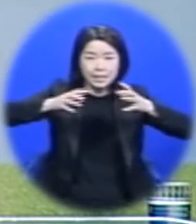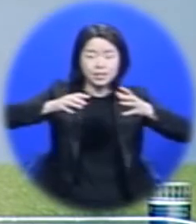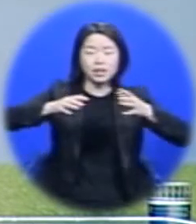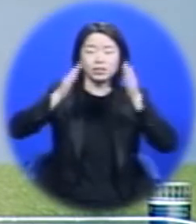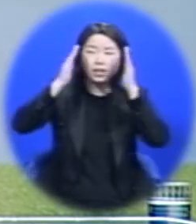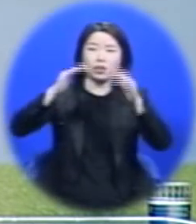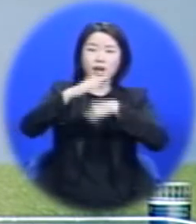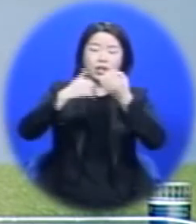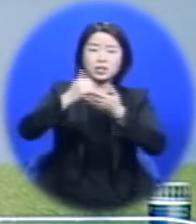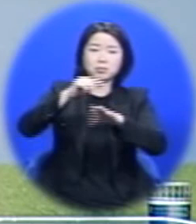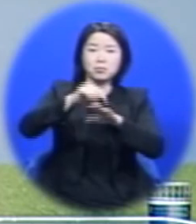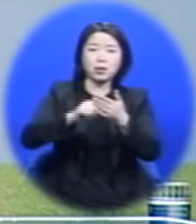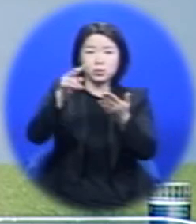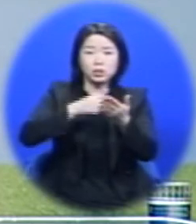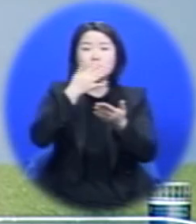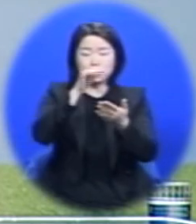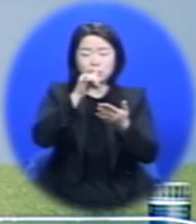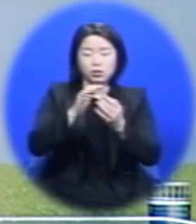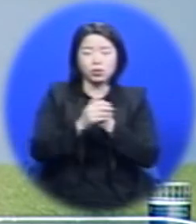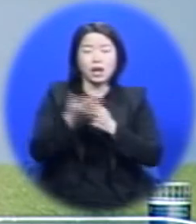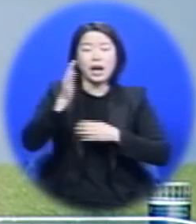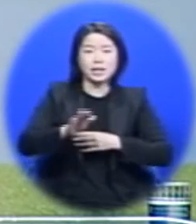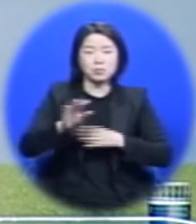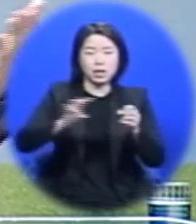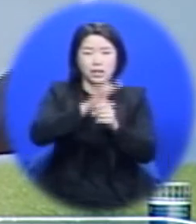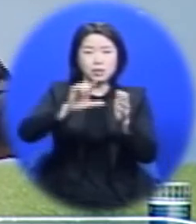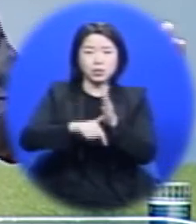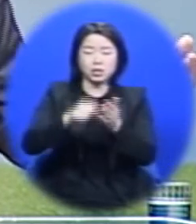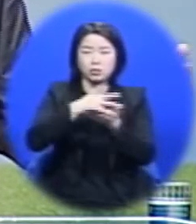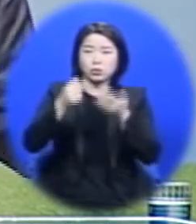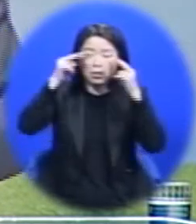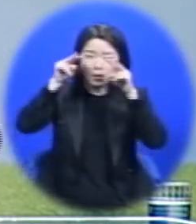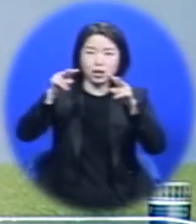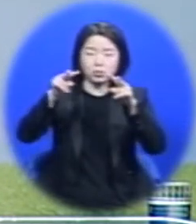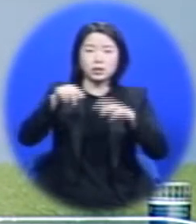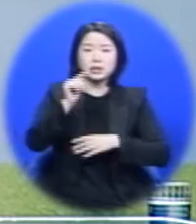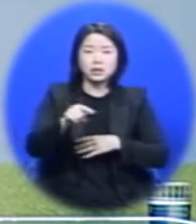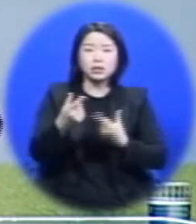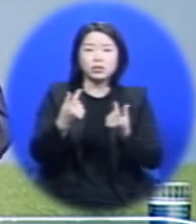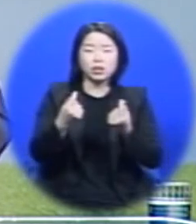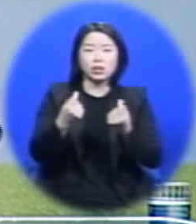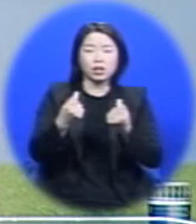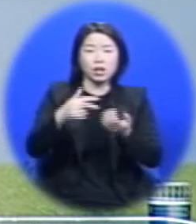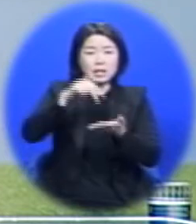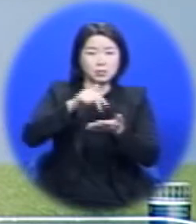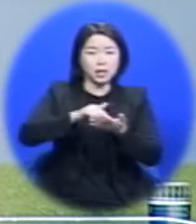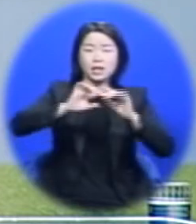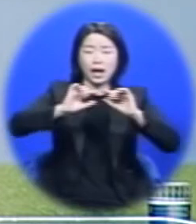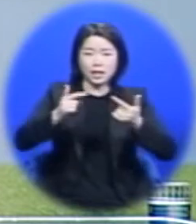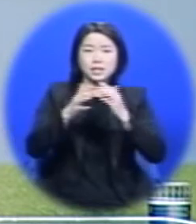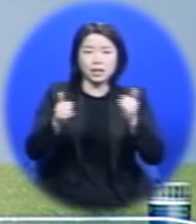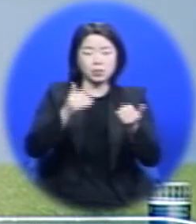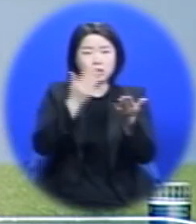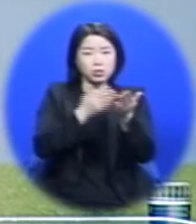하나님의 마음을 읽을 수도 있어요. 그렇지만 24시간 주님을 바라보는 그런 상태가 아닌 사람이